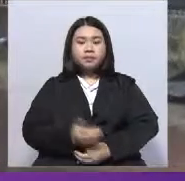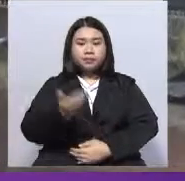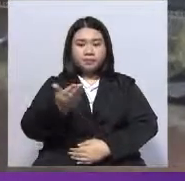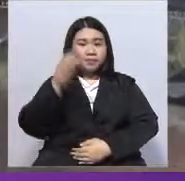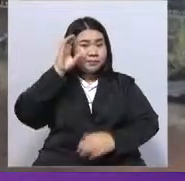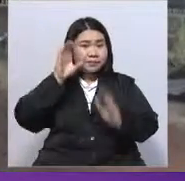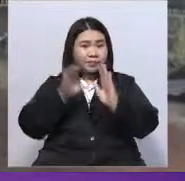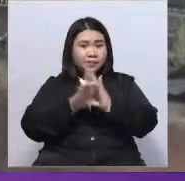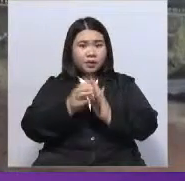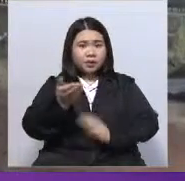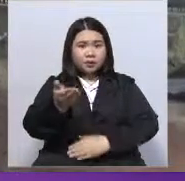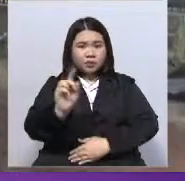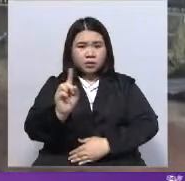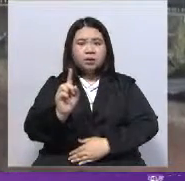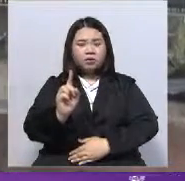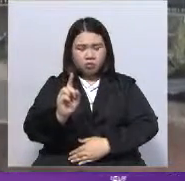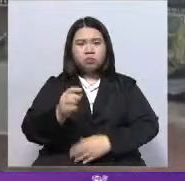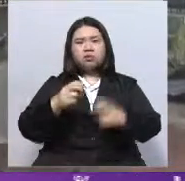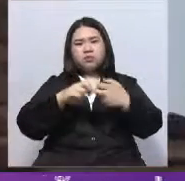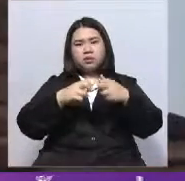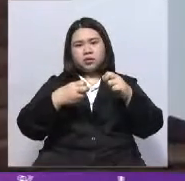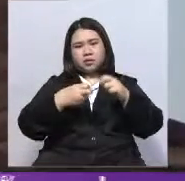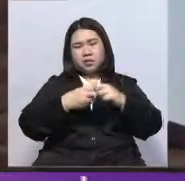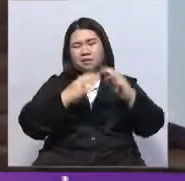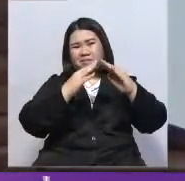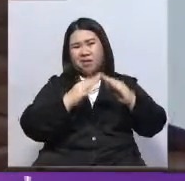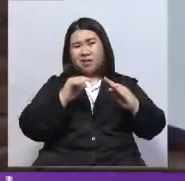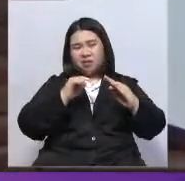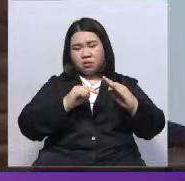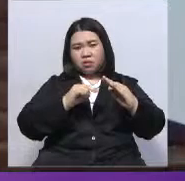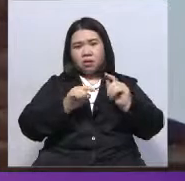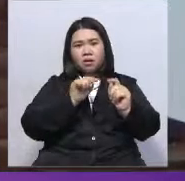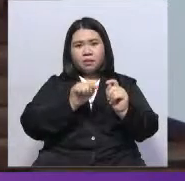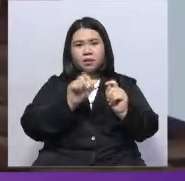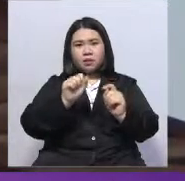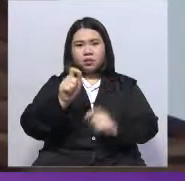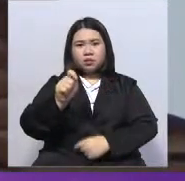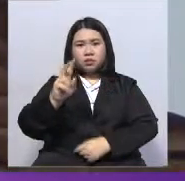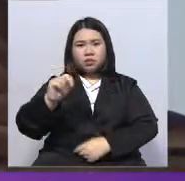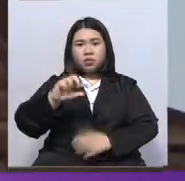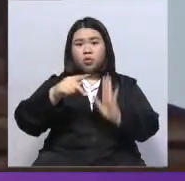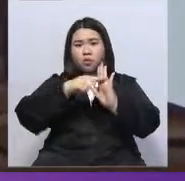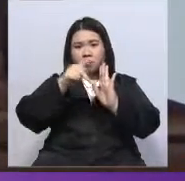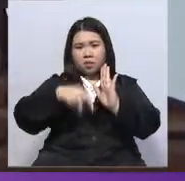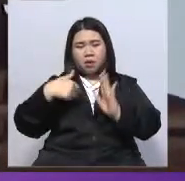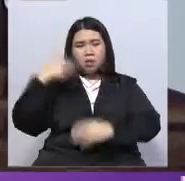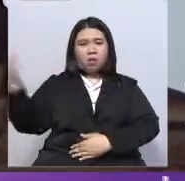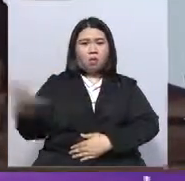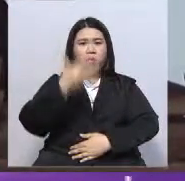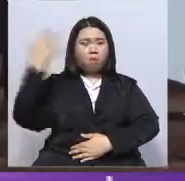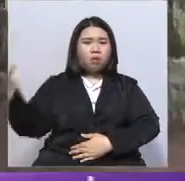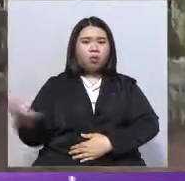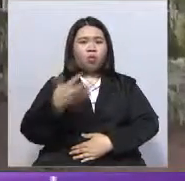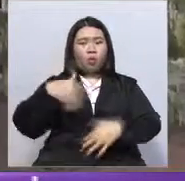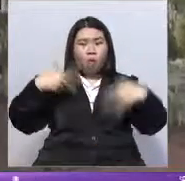ที่เห็นในภาพนี้นะคะก็คือสภาพความเสียหายของบ้านเรือนประชาชนในอำเภอ2จังหวัดแพร่หลังเกิดพายุฤดูร้อน